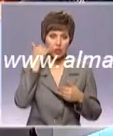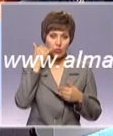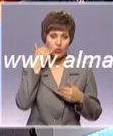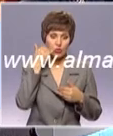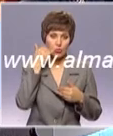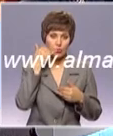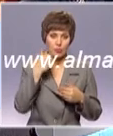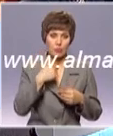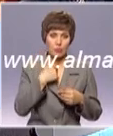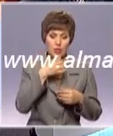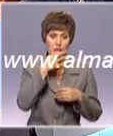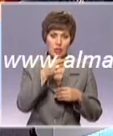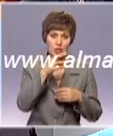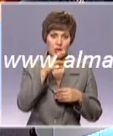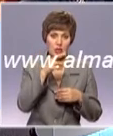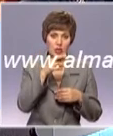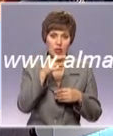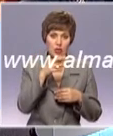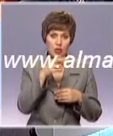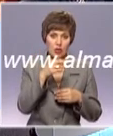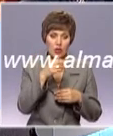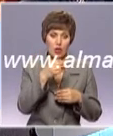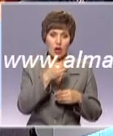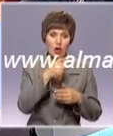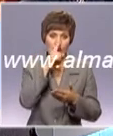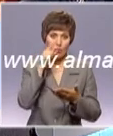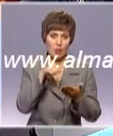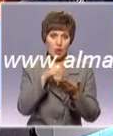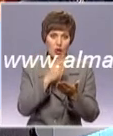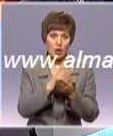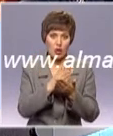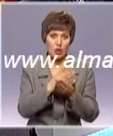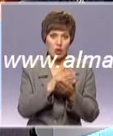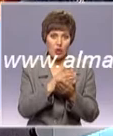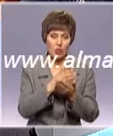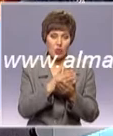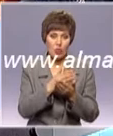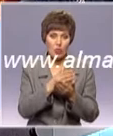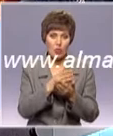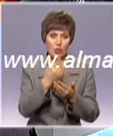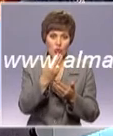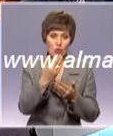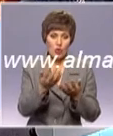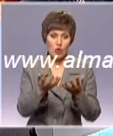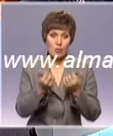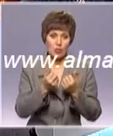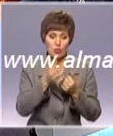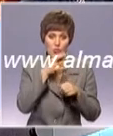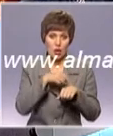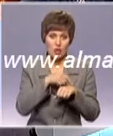ана Қайрат Заманбекұлына сұрағым бар еді. Прямой өзіне кірейін деп едім. Сол приемы қай уақытта, қашан болады